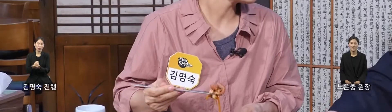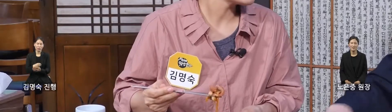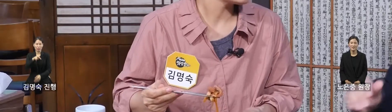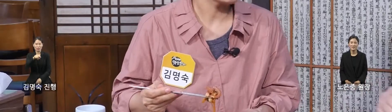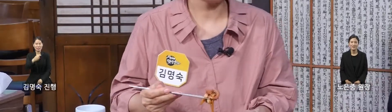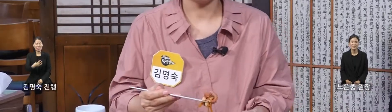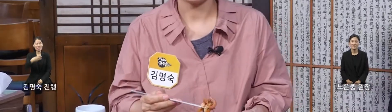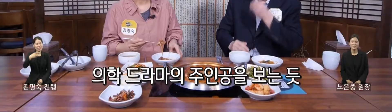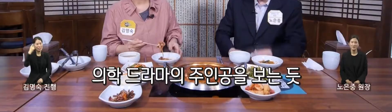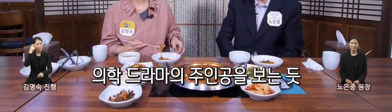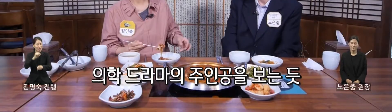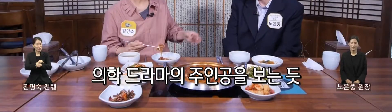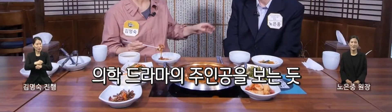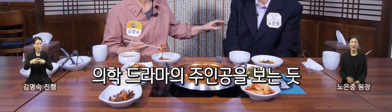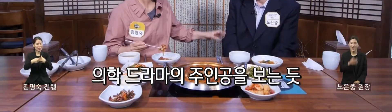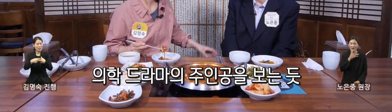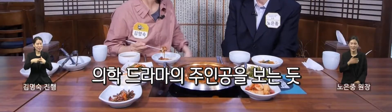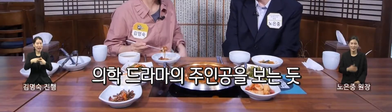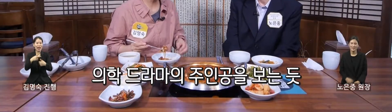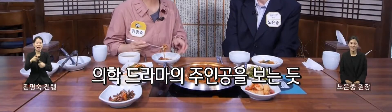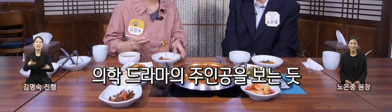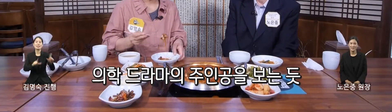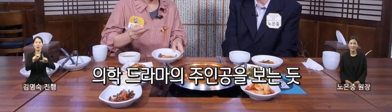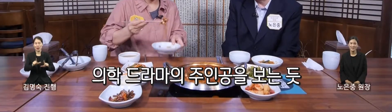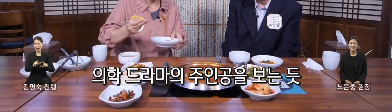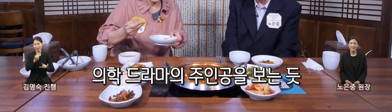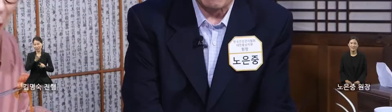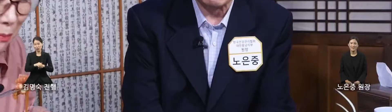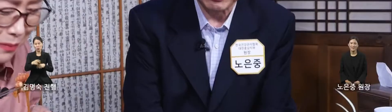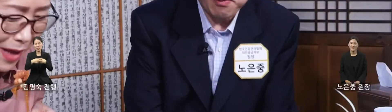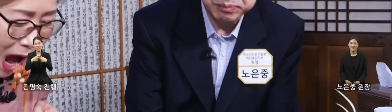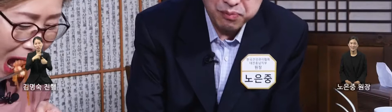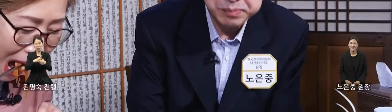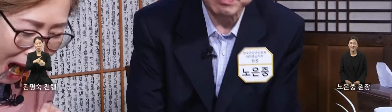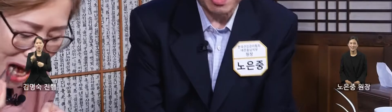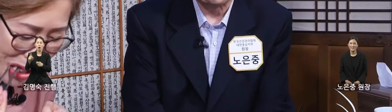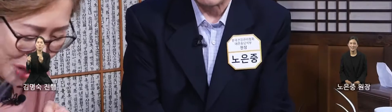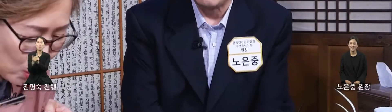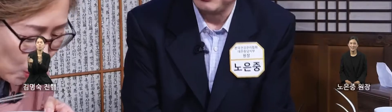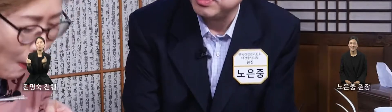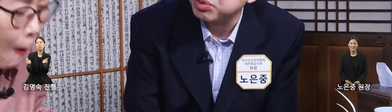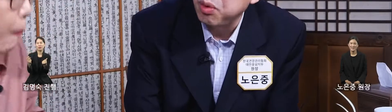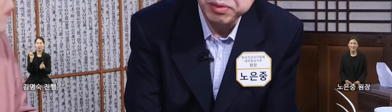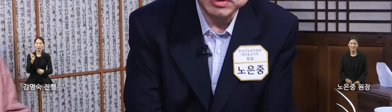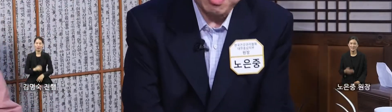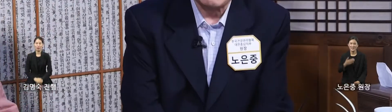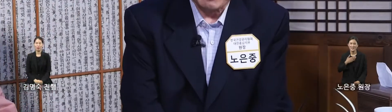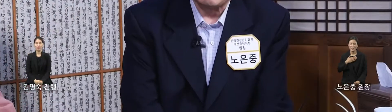슬기로운 의사생활이라서 아, 예. 거기 의사 선생님 한 분을 뵙는 것 같아요 제가 아, 지금. 저희